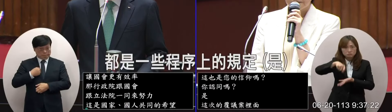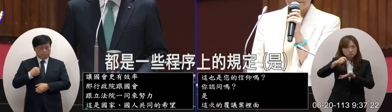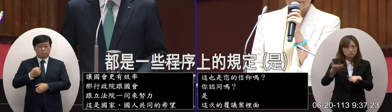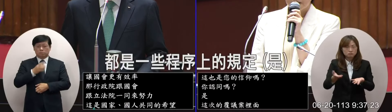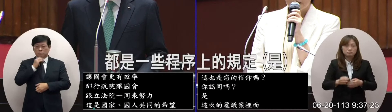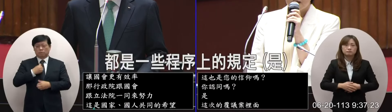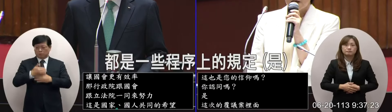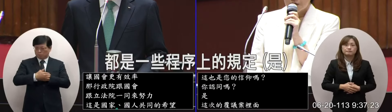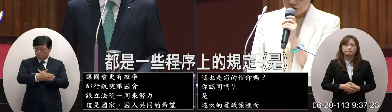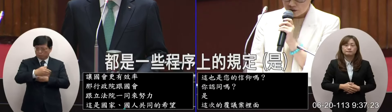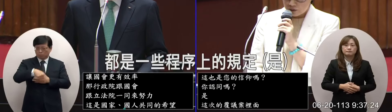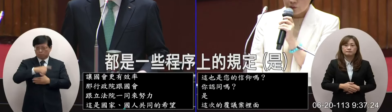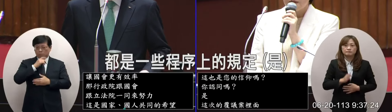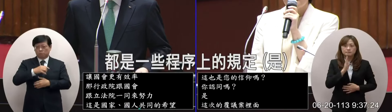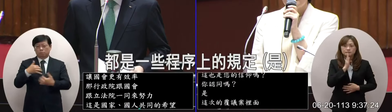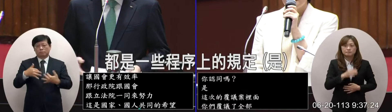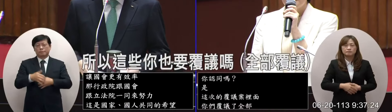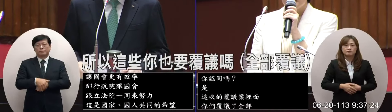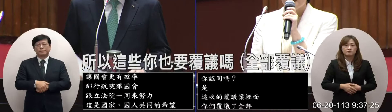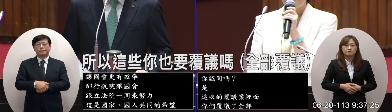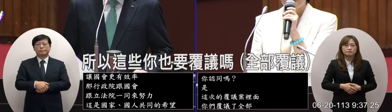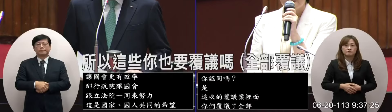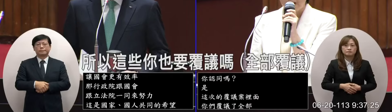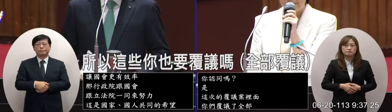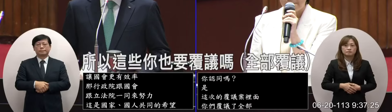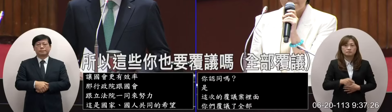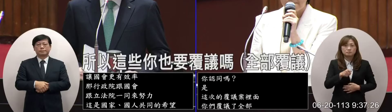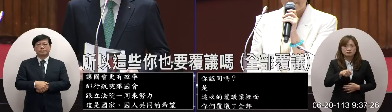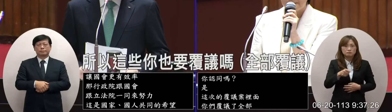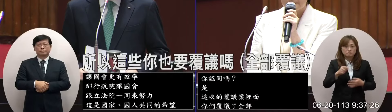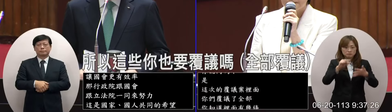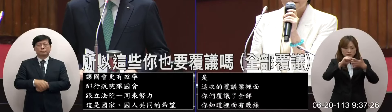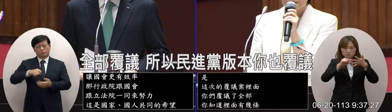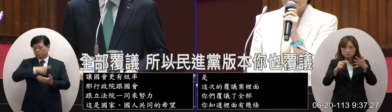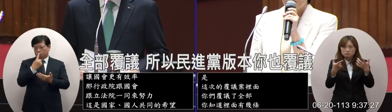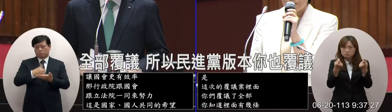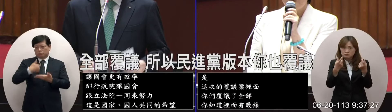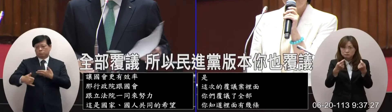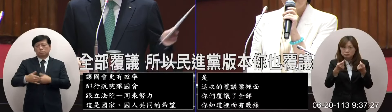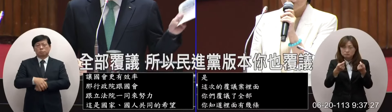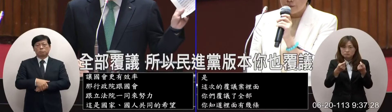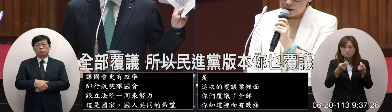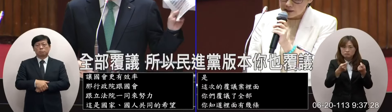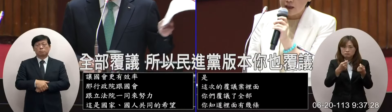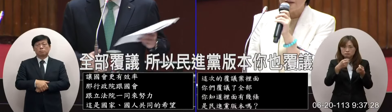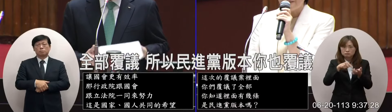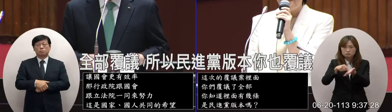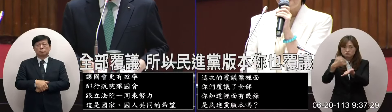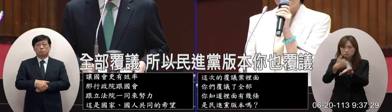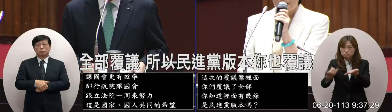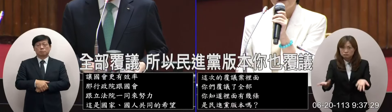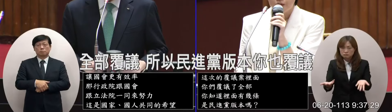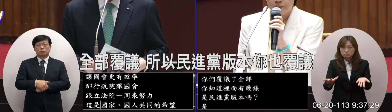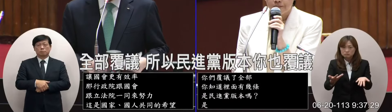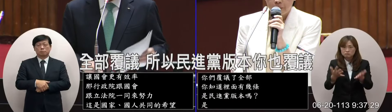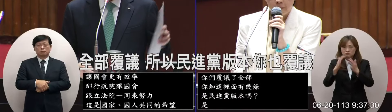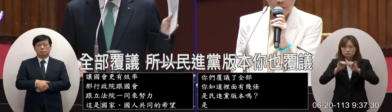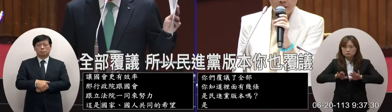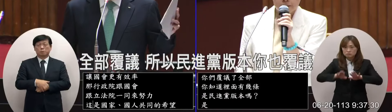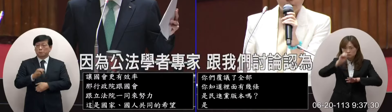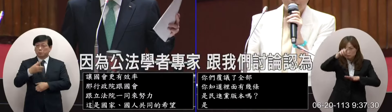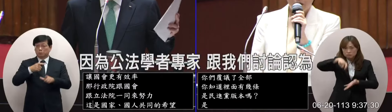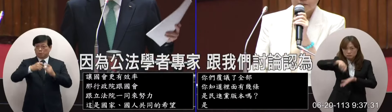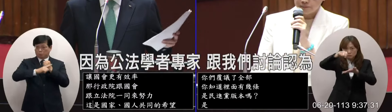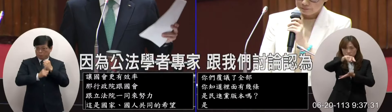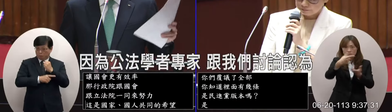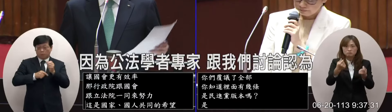道的都是一些程序上的规定。 是，所以这一天你也要复议吗？ 全部复议， 因为全部复议，所以民进党的版本你也复议。